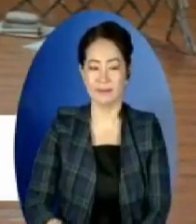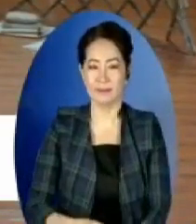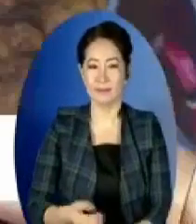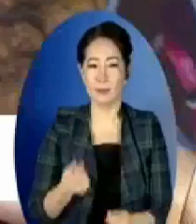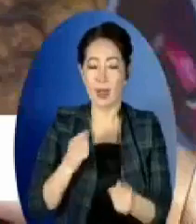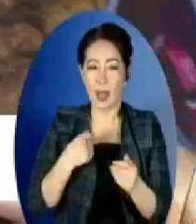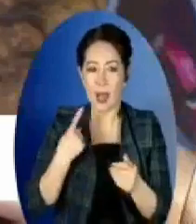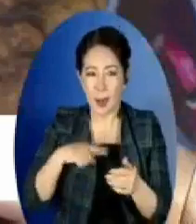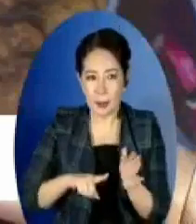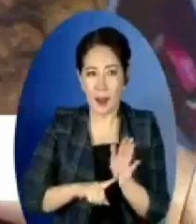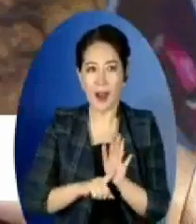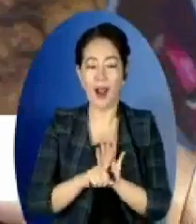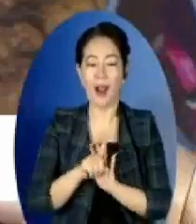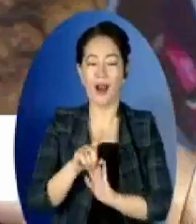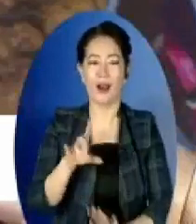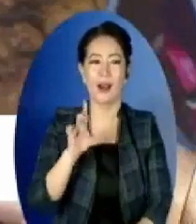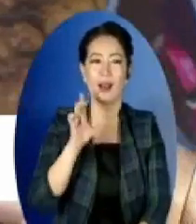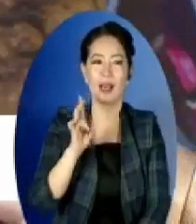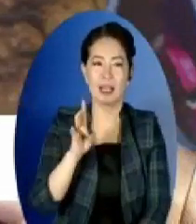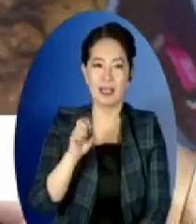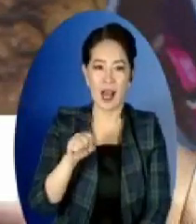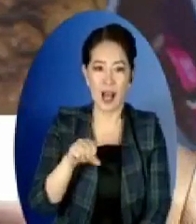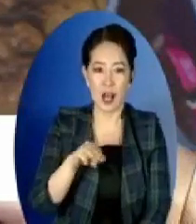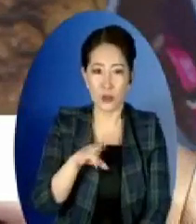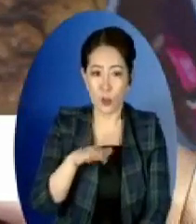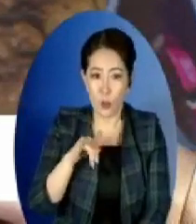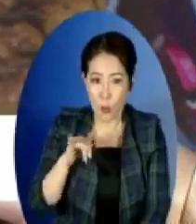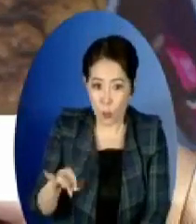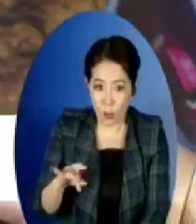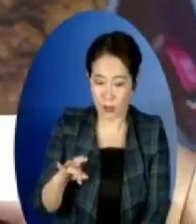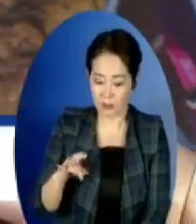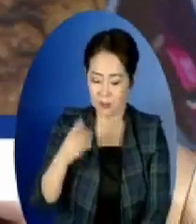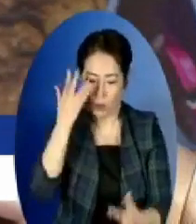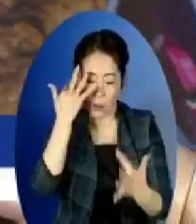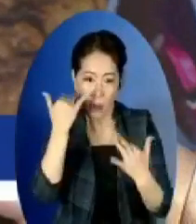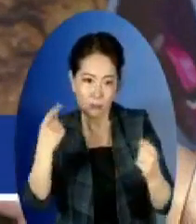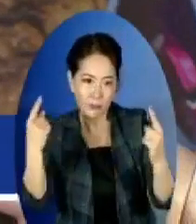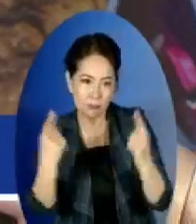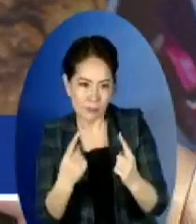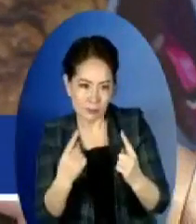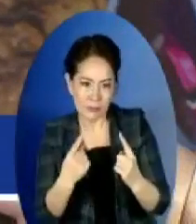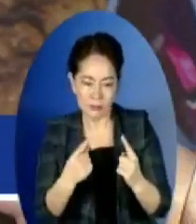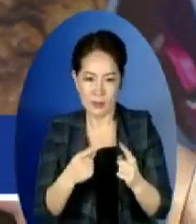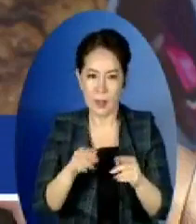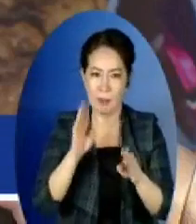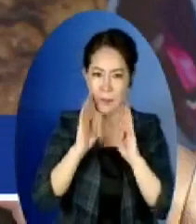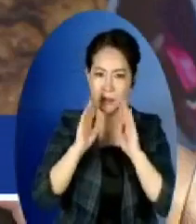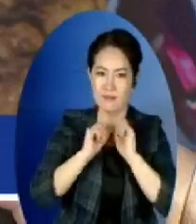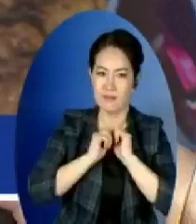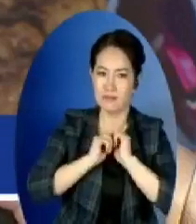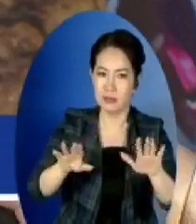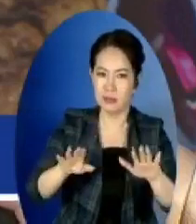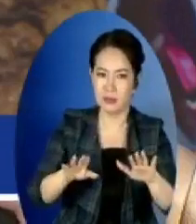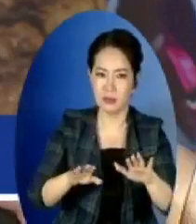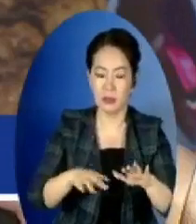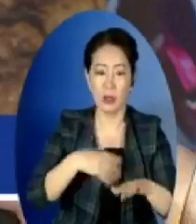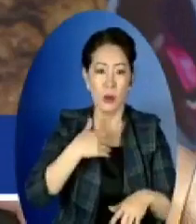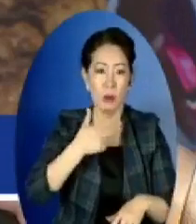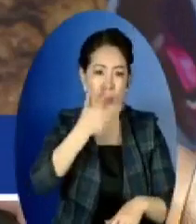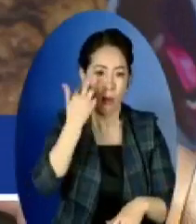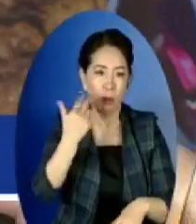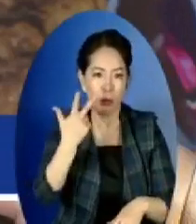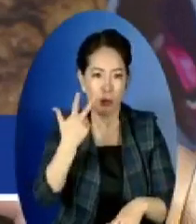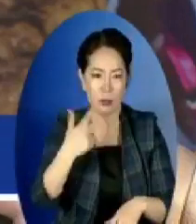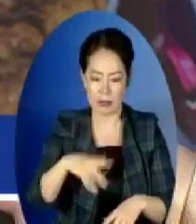Анхны Natur баатлыг бид нэр зохиогоод сошиалор тавихад шууд өрөөсөө нэг 3 хоногийн дотор л баг 10 хэдэн